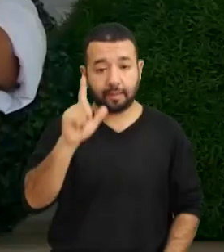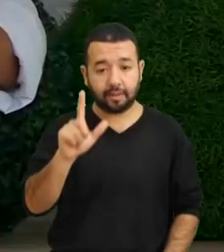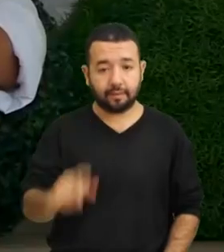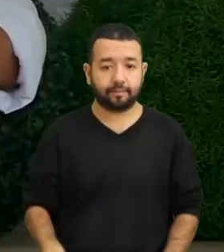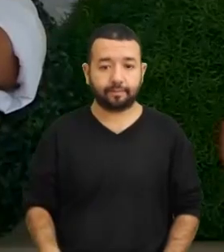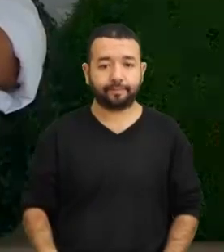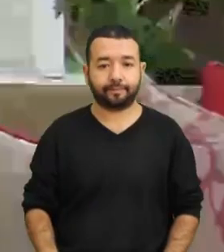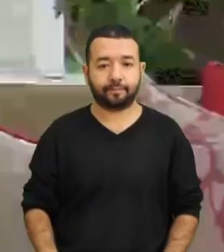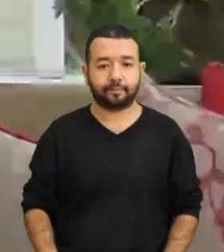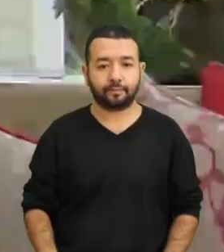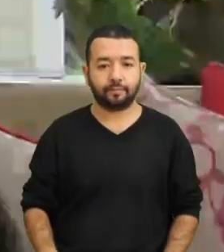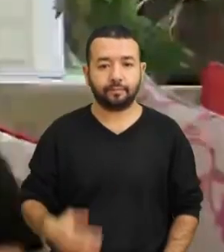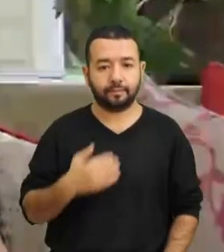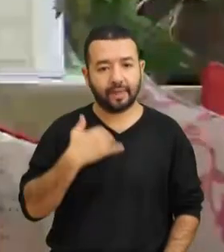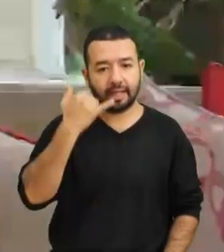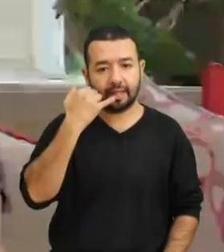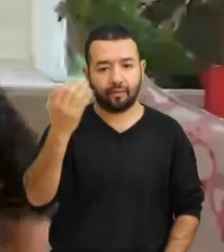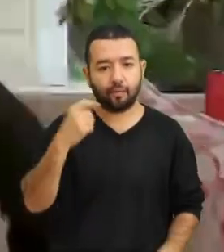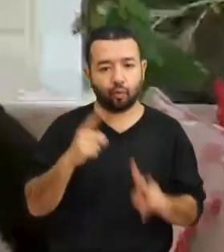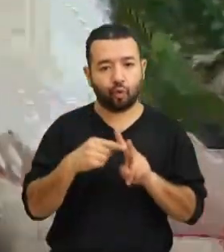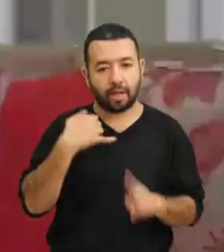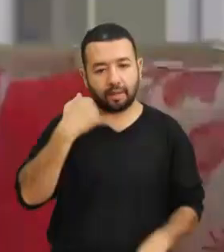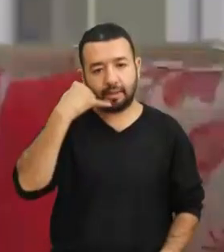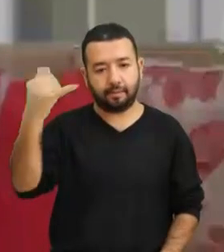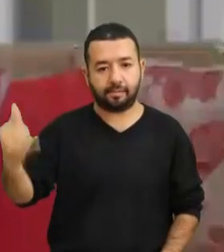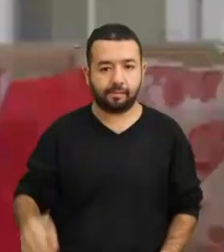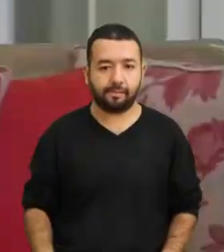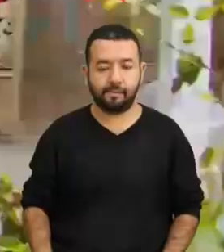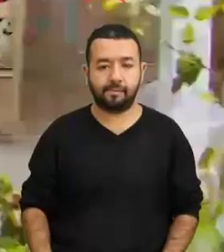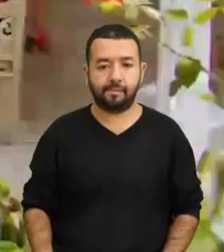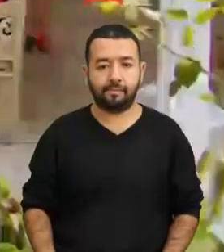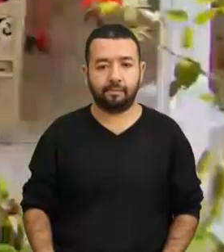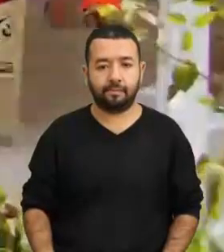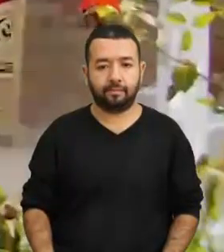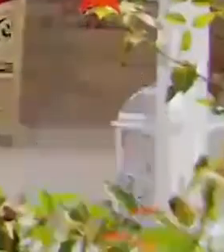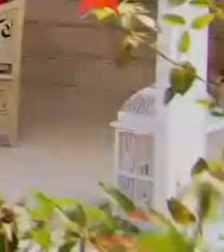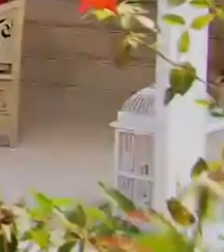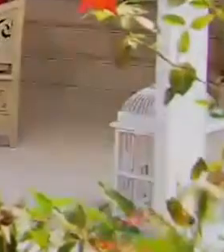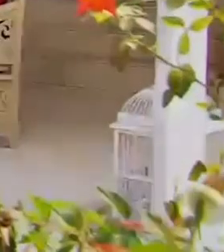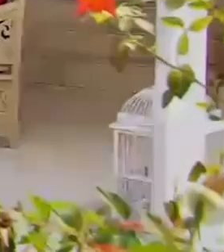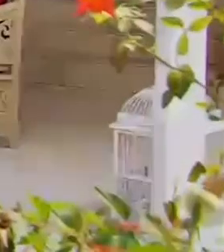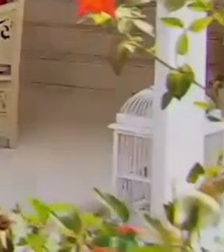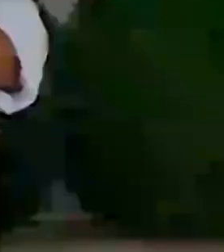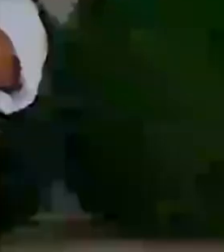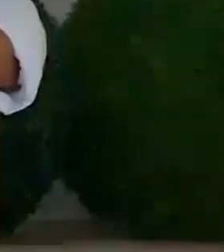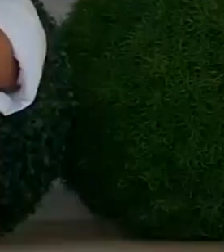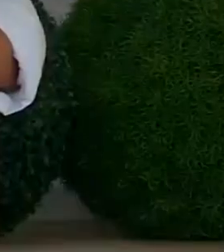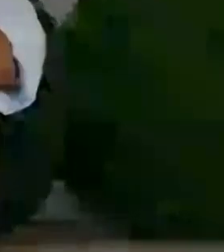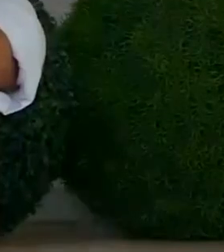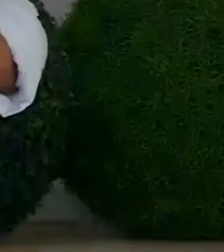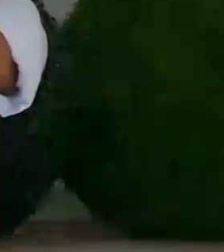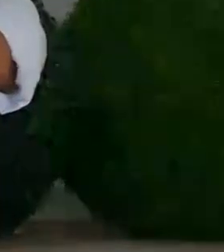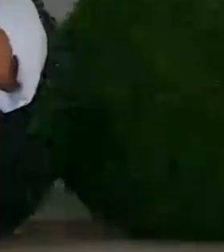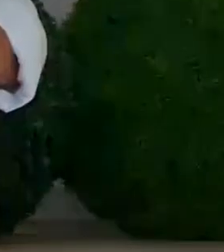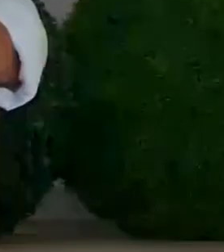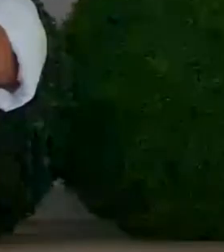lazım. Ben gidip telefonu alayım. Nurhan'ı arayacağım. Serpil ile Kemal'in şaşkın bakışları Rüyam'ın üzerinde. Kemal bu